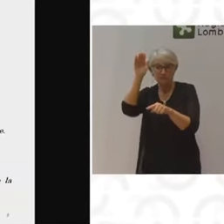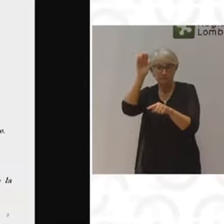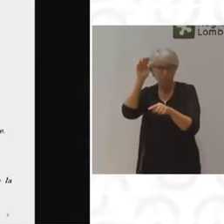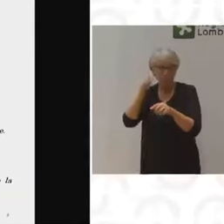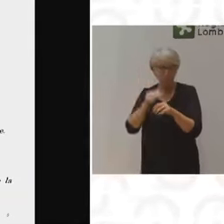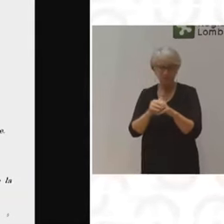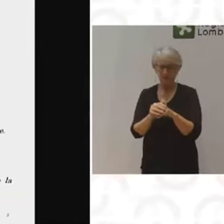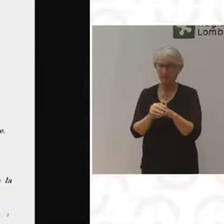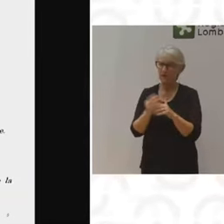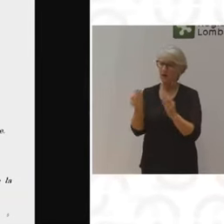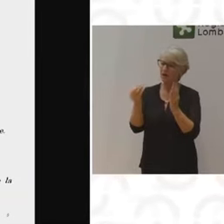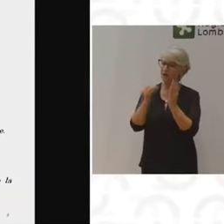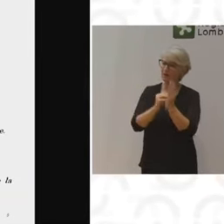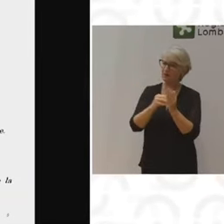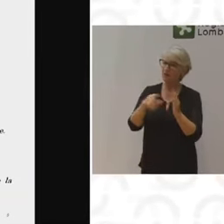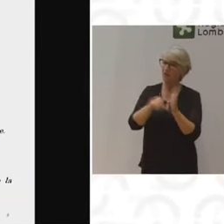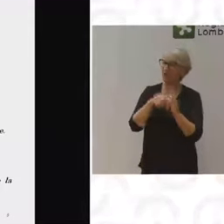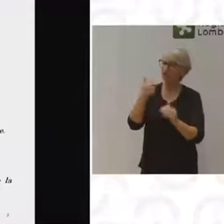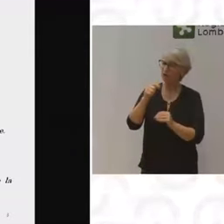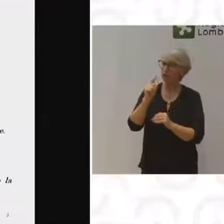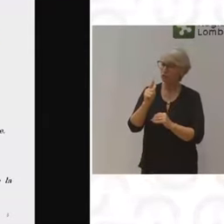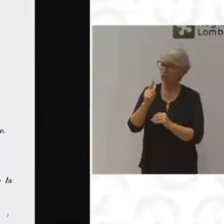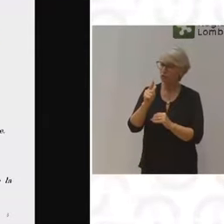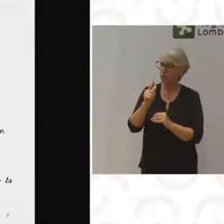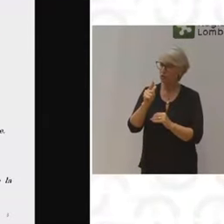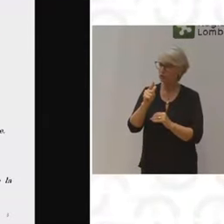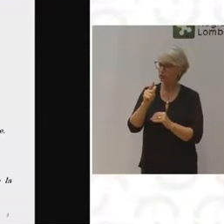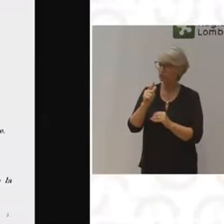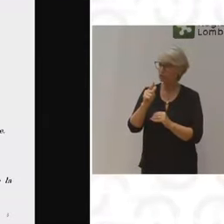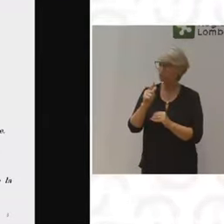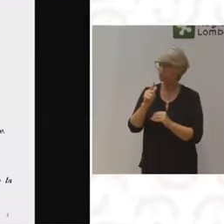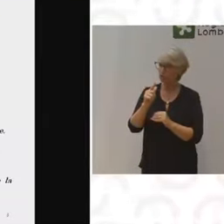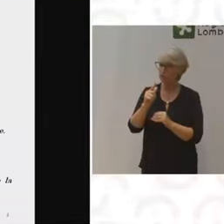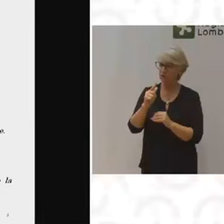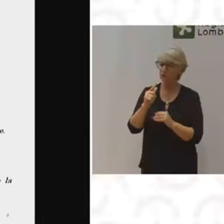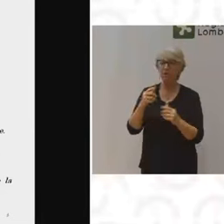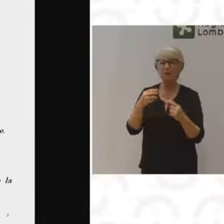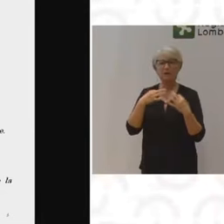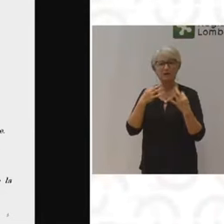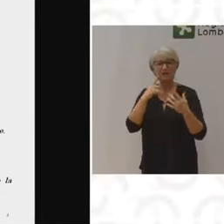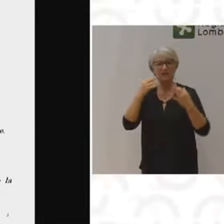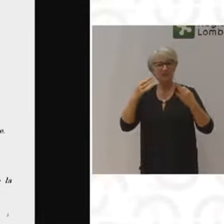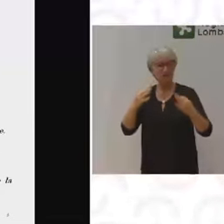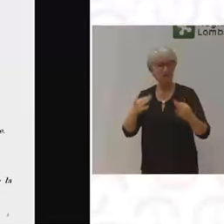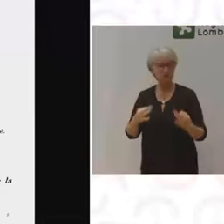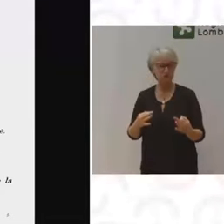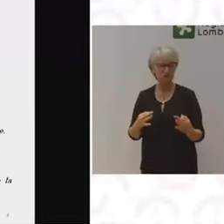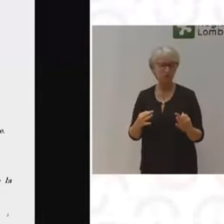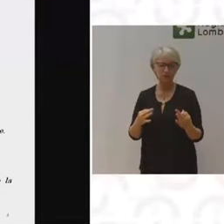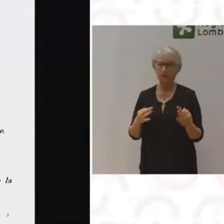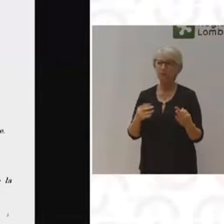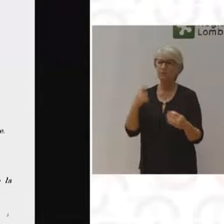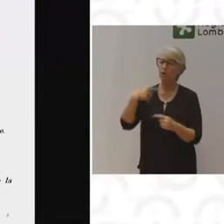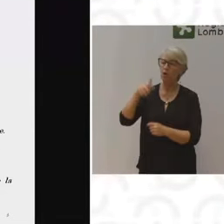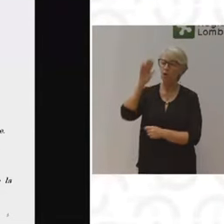Dare applicazione alla legge 112 di offrire serenità a genitori e figli, consentendo di decidere in vita il loro